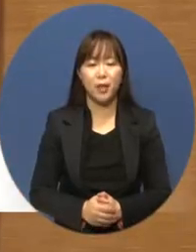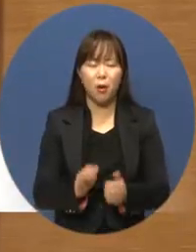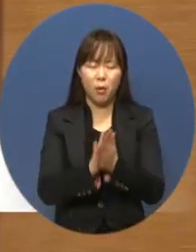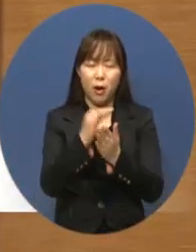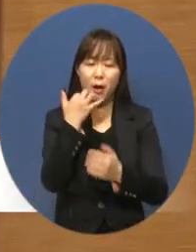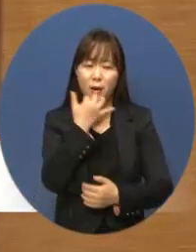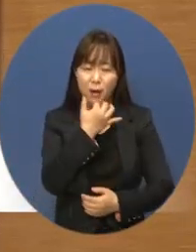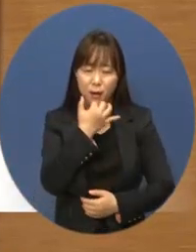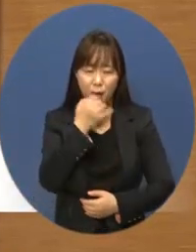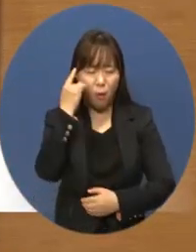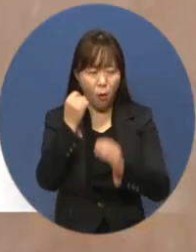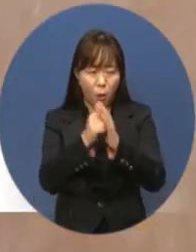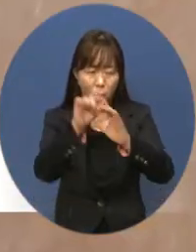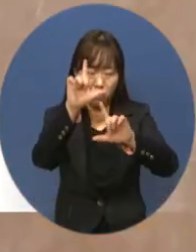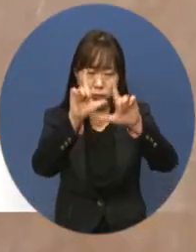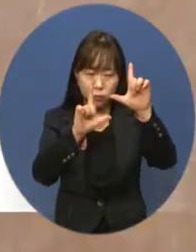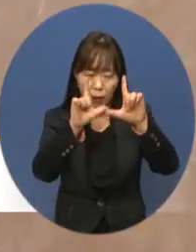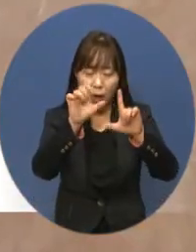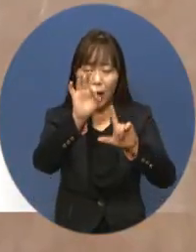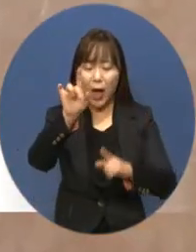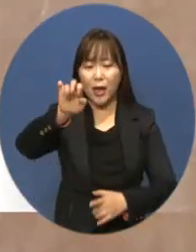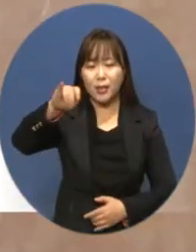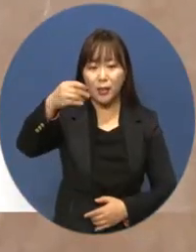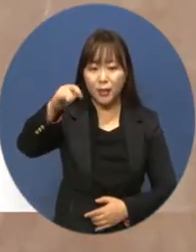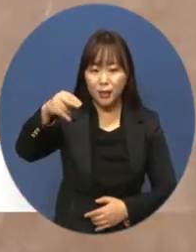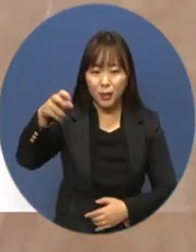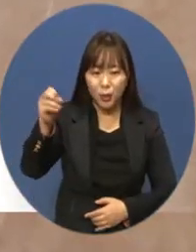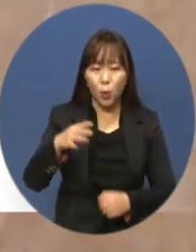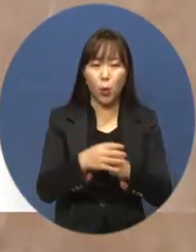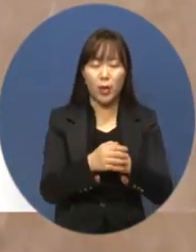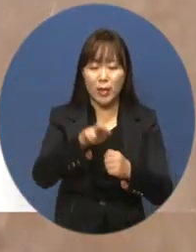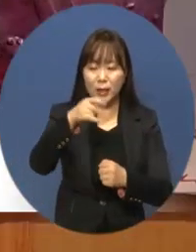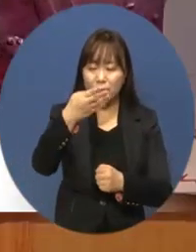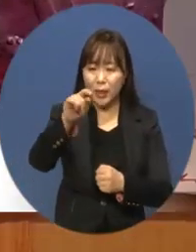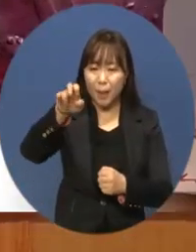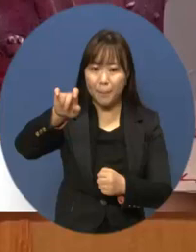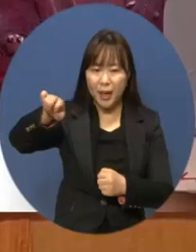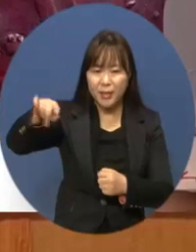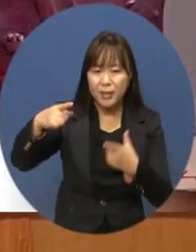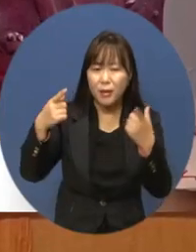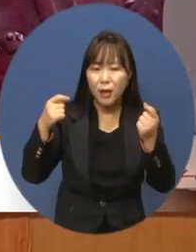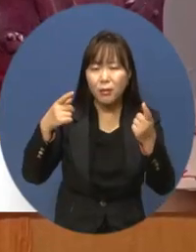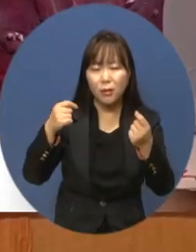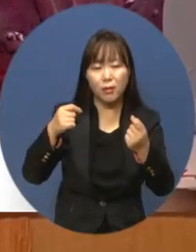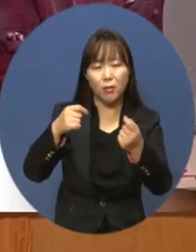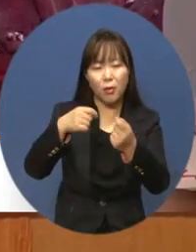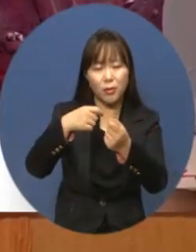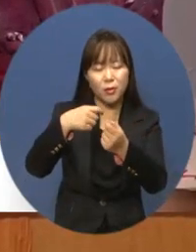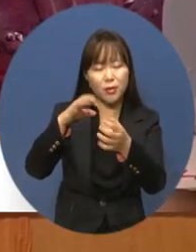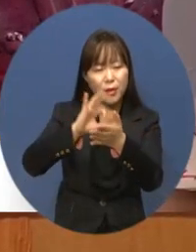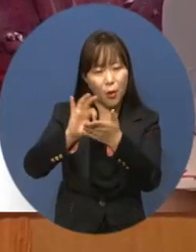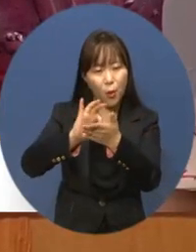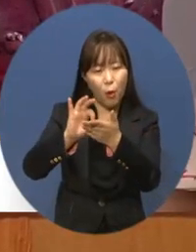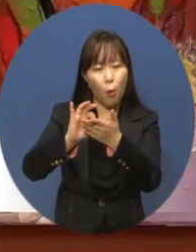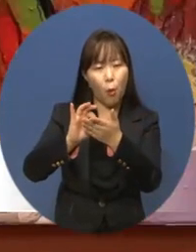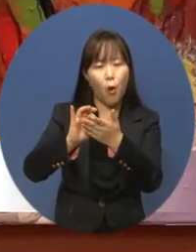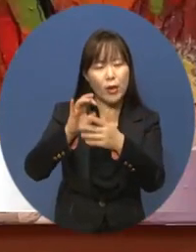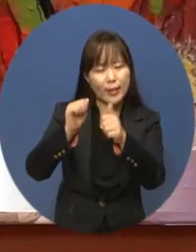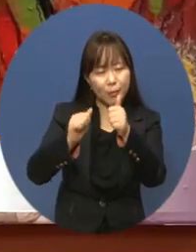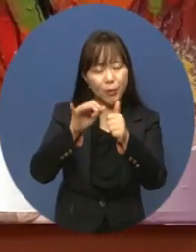화려한 색감에 독특한 모양으로 아크릴과 크레파스 같은 이질적인 재료를 사용한